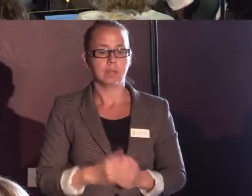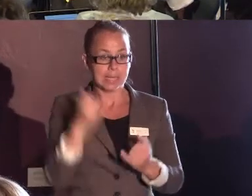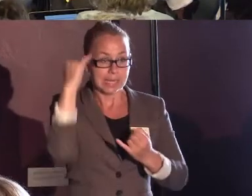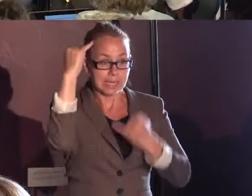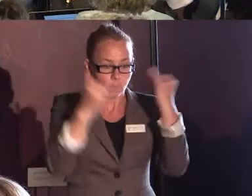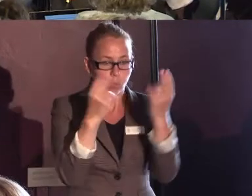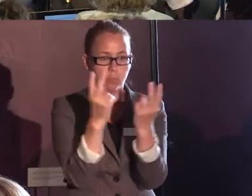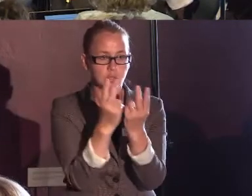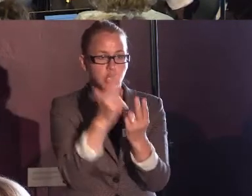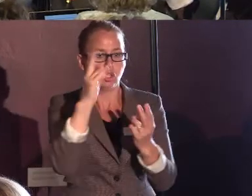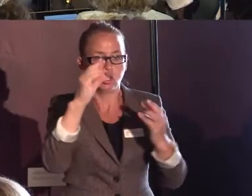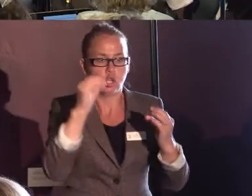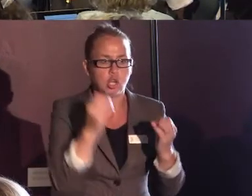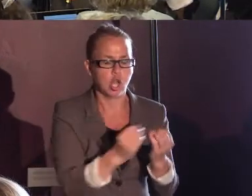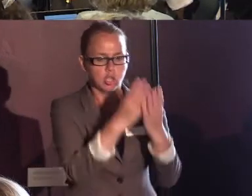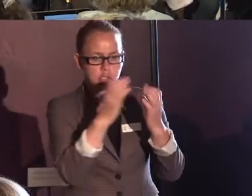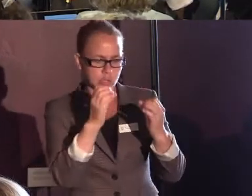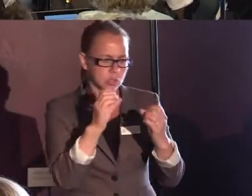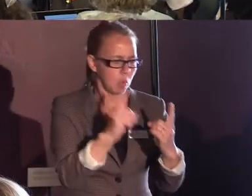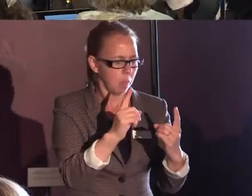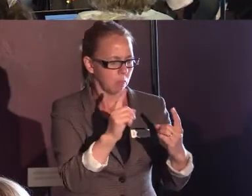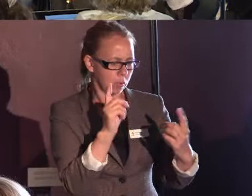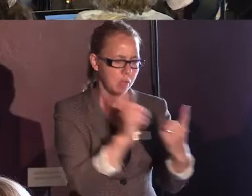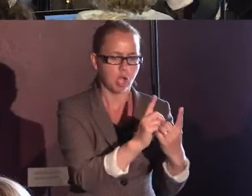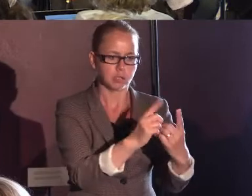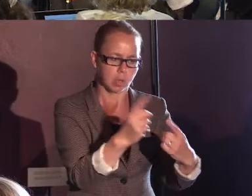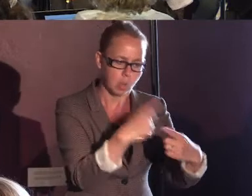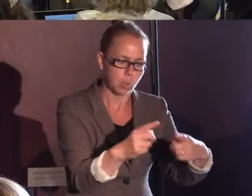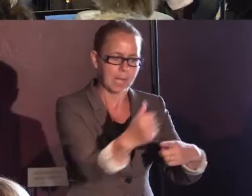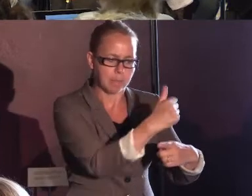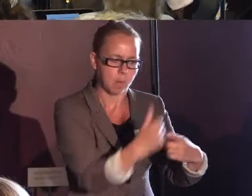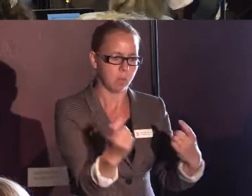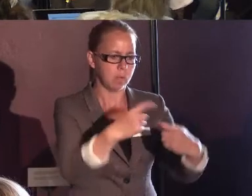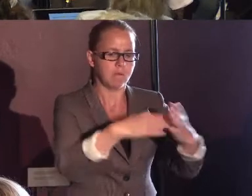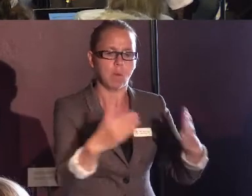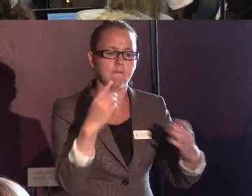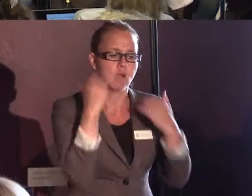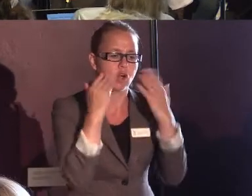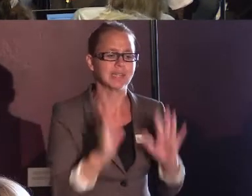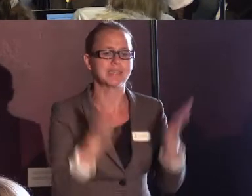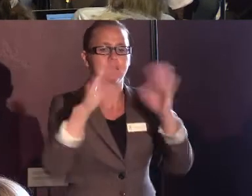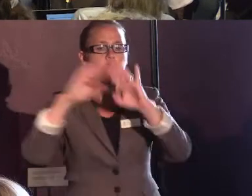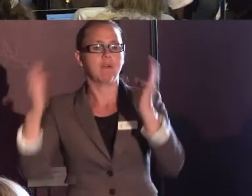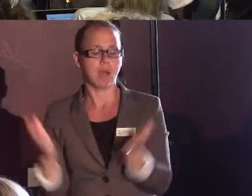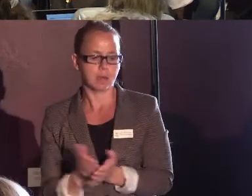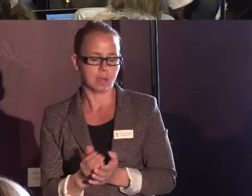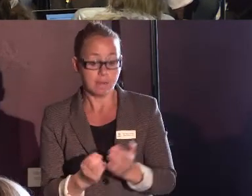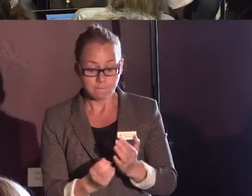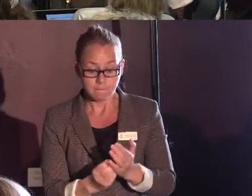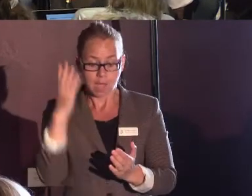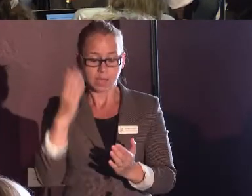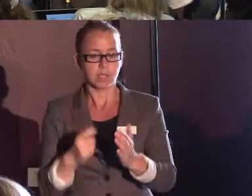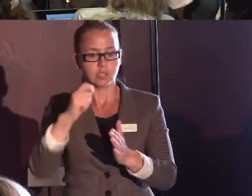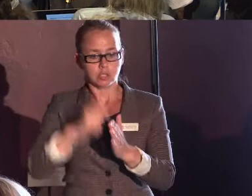Innovationer är nya lösningar som svarar mot behov och efterfrågan i vardagen och omvärlden. Värdet uppstår